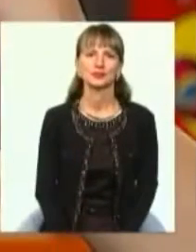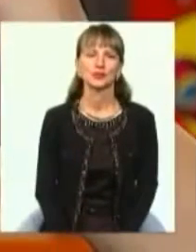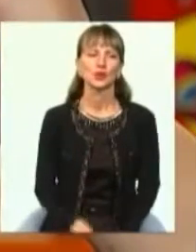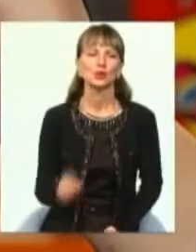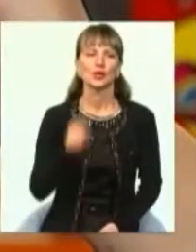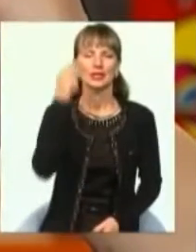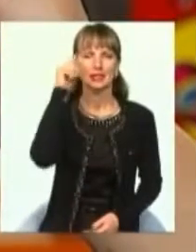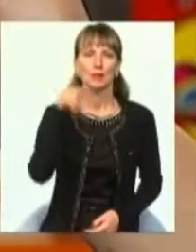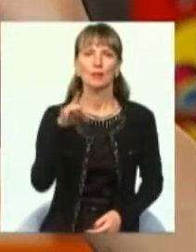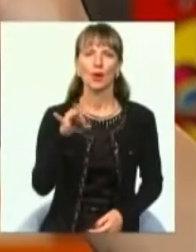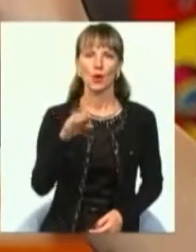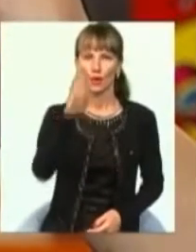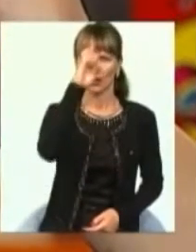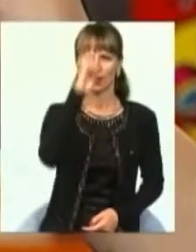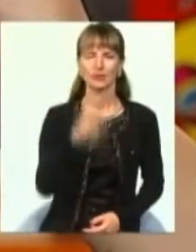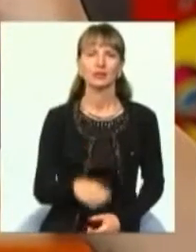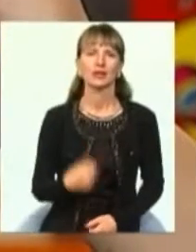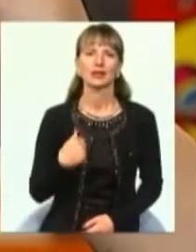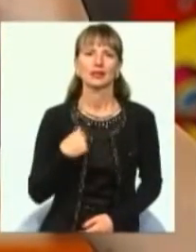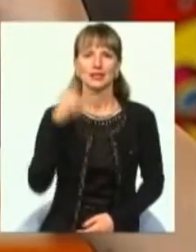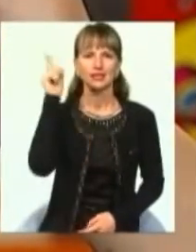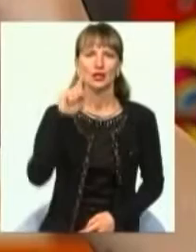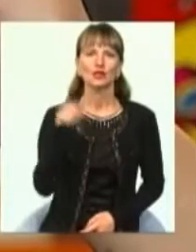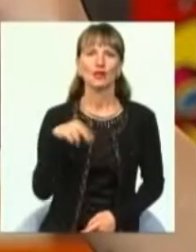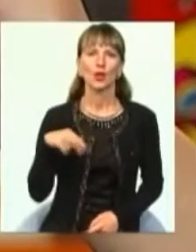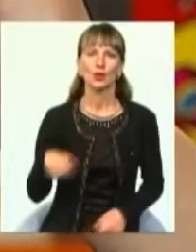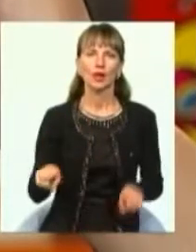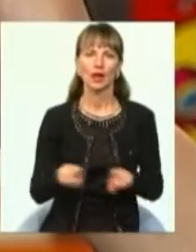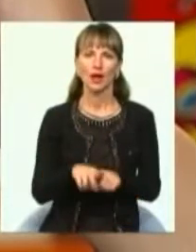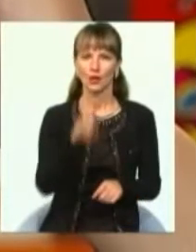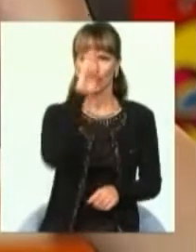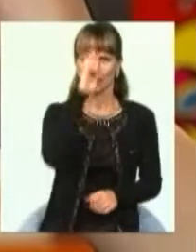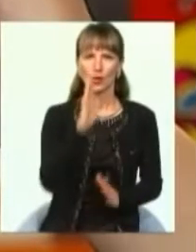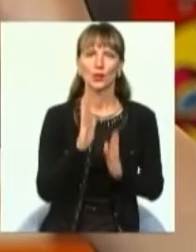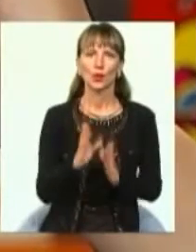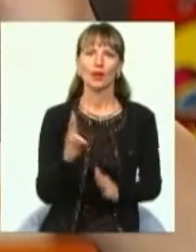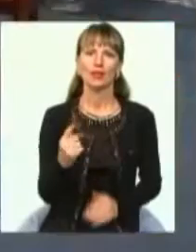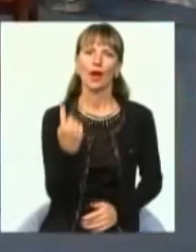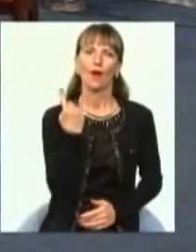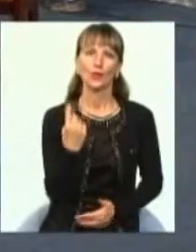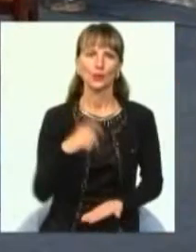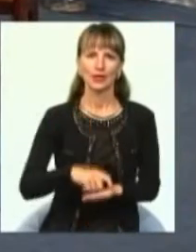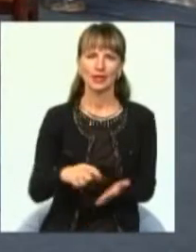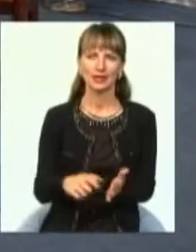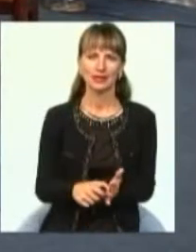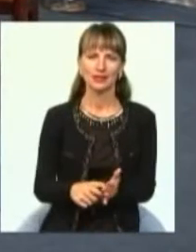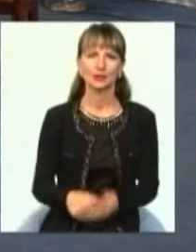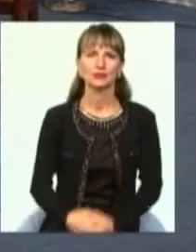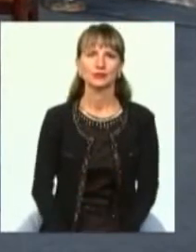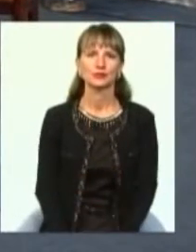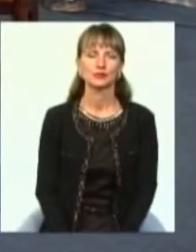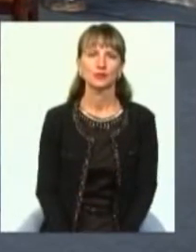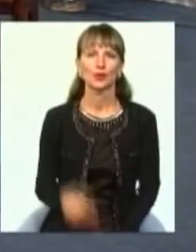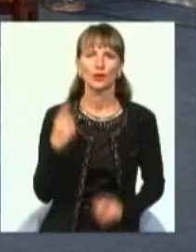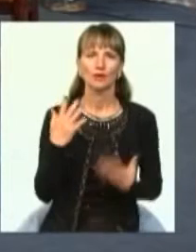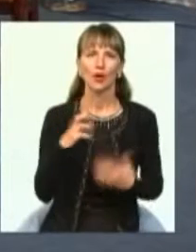тобі відомо про короля? Про короля мені відомо, що він ходить як королева, але тільки на одну клітинку. Всього лише на одну клітинку,